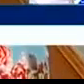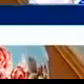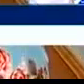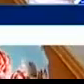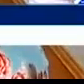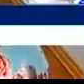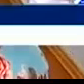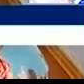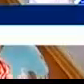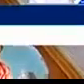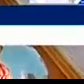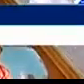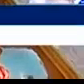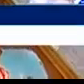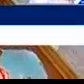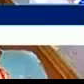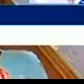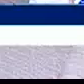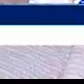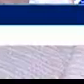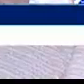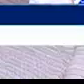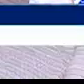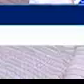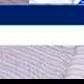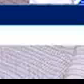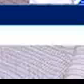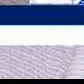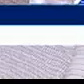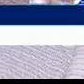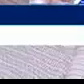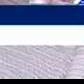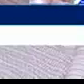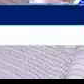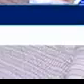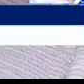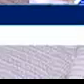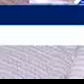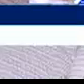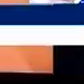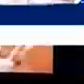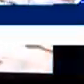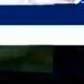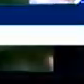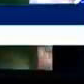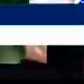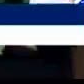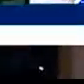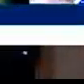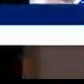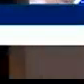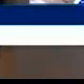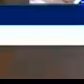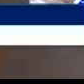facă față provocărilor, pentru că sunt o familie. Este și greu, dar este și frumos. Și familia te învață